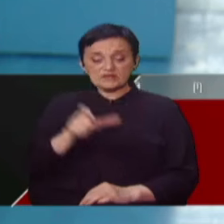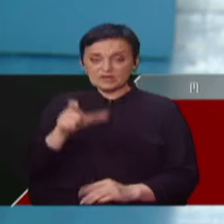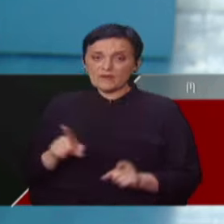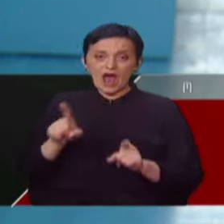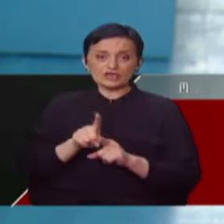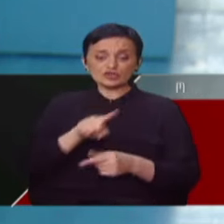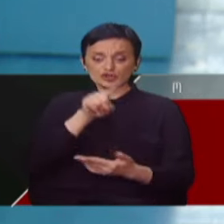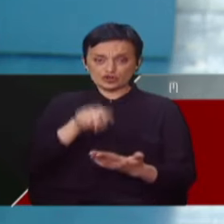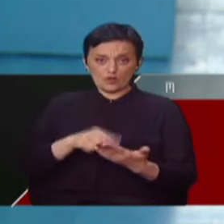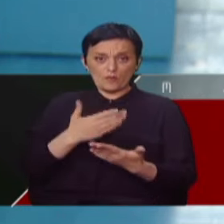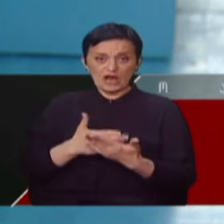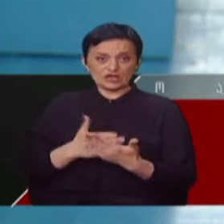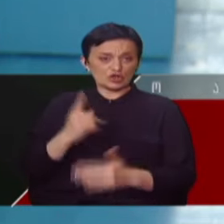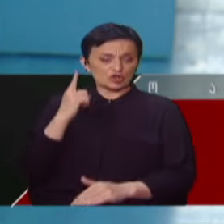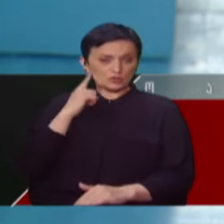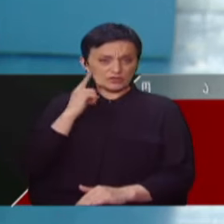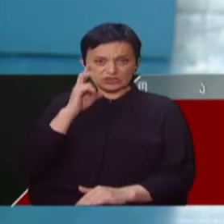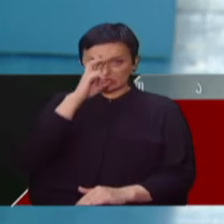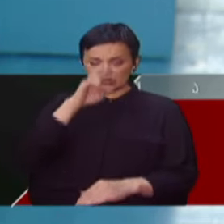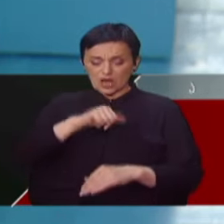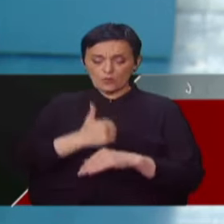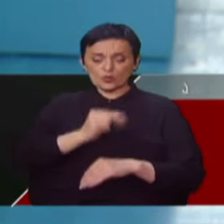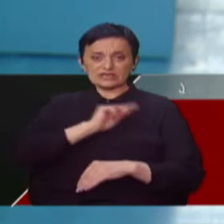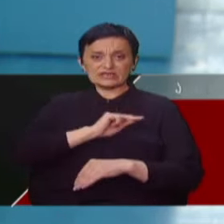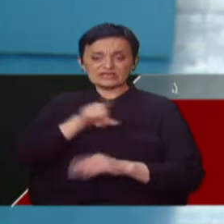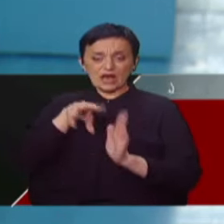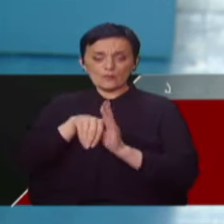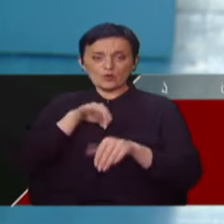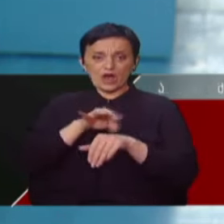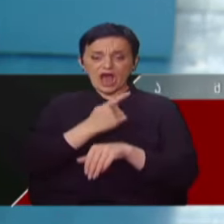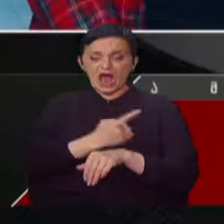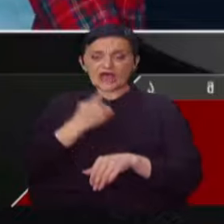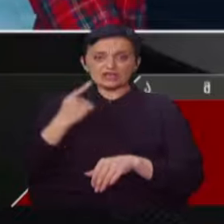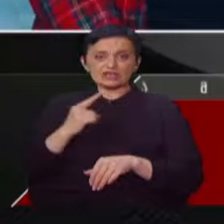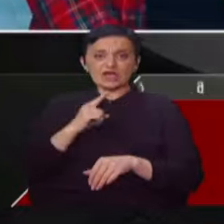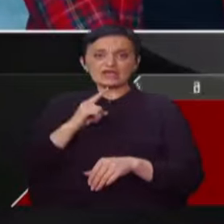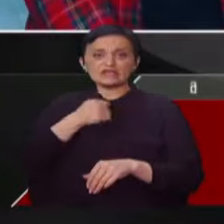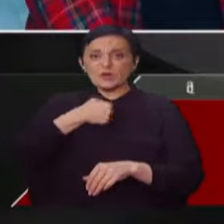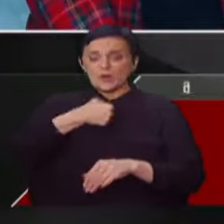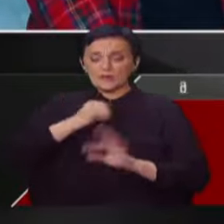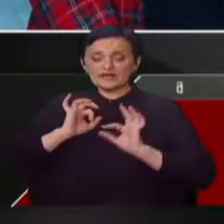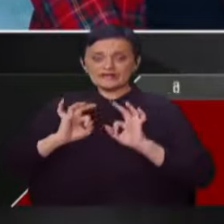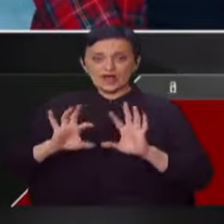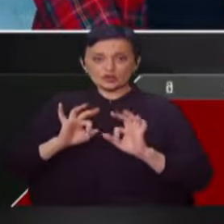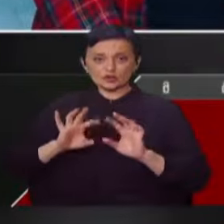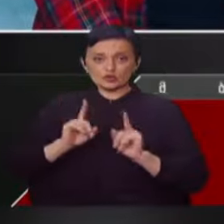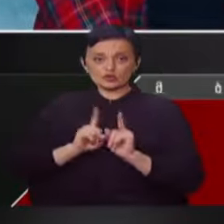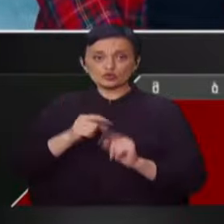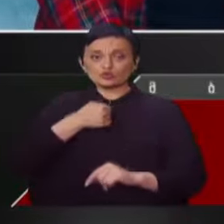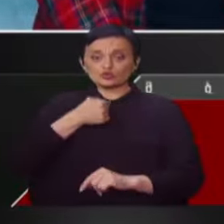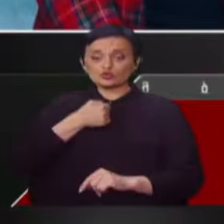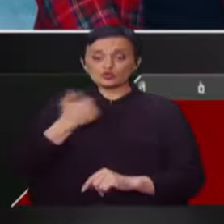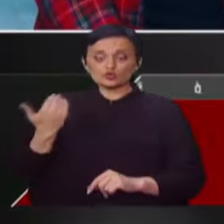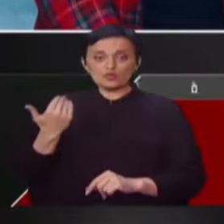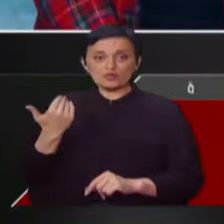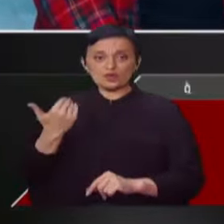ასეთი შეკითხვა მაგალითად ისმოდა სახელმწიფო დეპარტამენტში გამართულ ერთ-ერთ კონკრეტულ პრესკონფერენციაზეც, მათ შორის იმ ჟურნალისტის